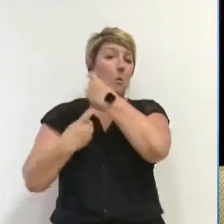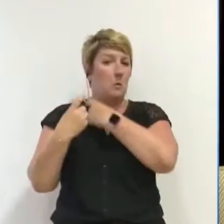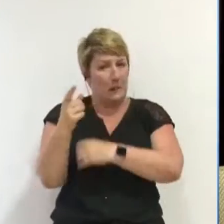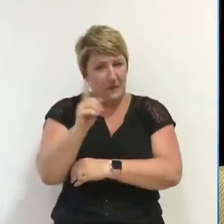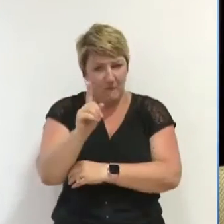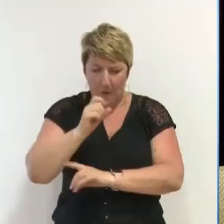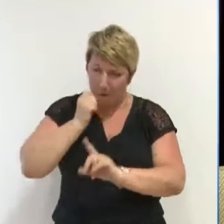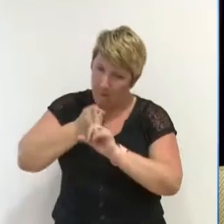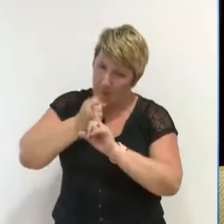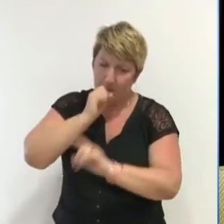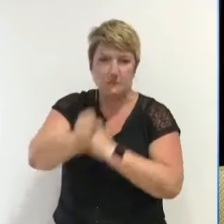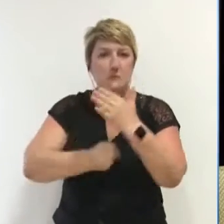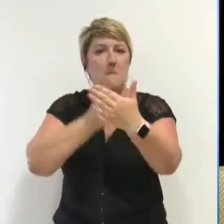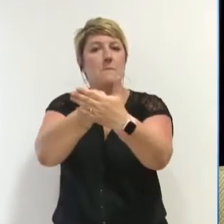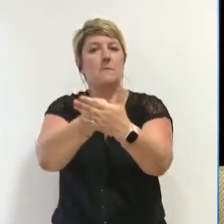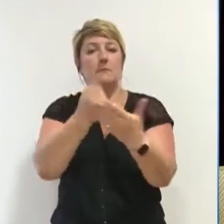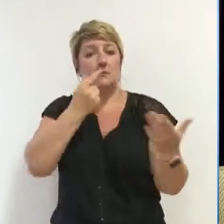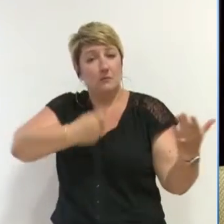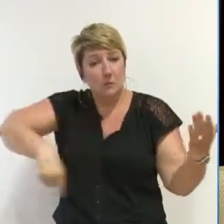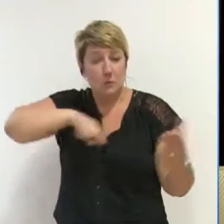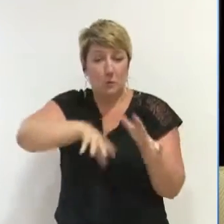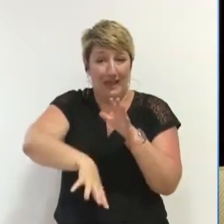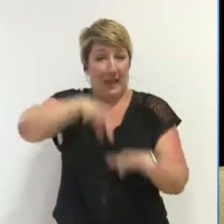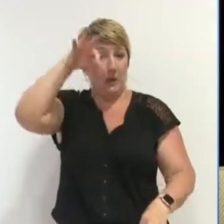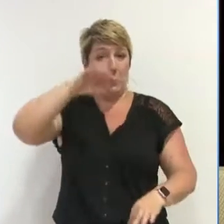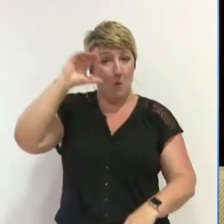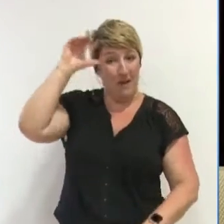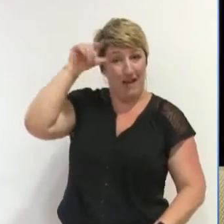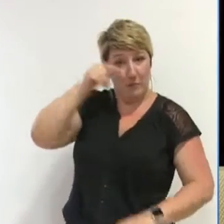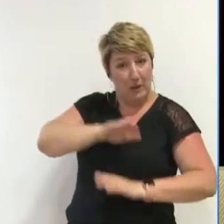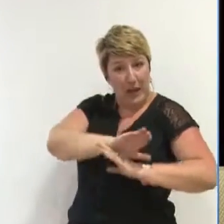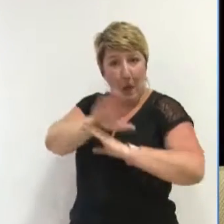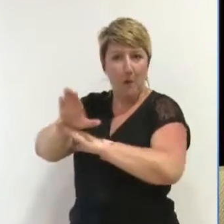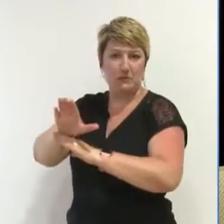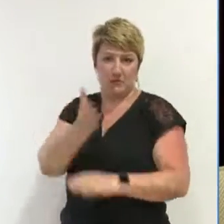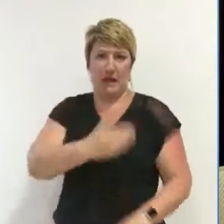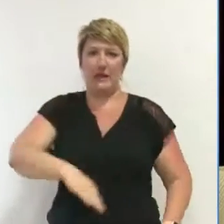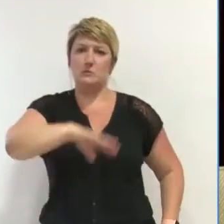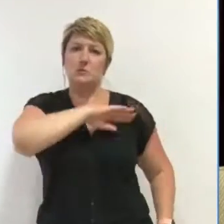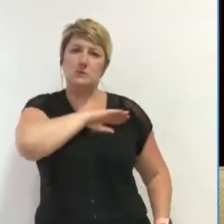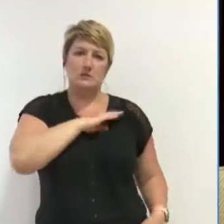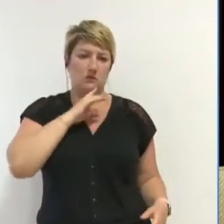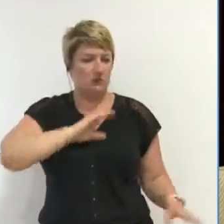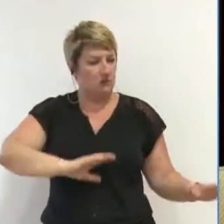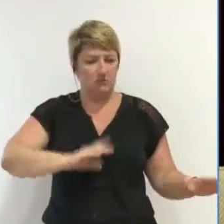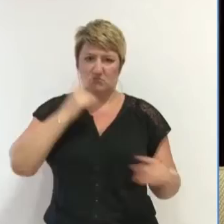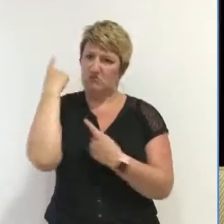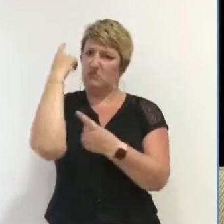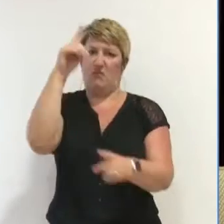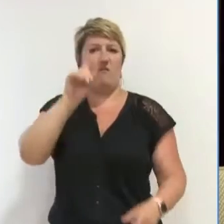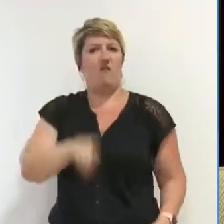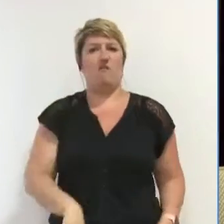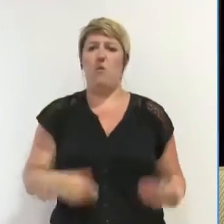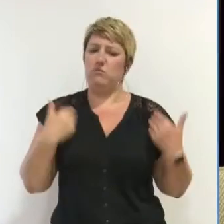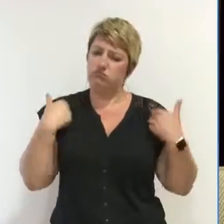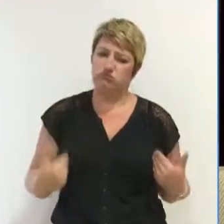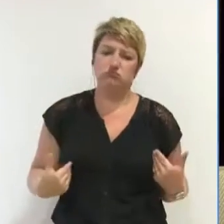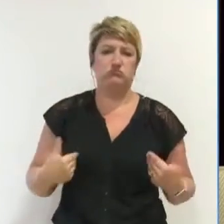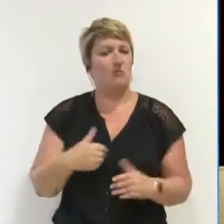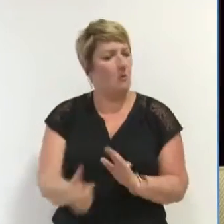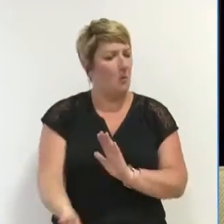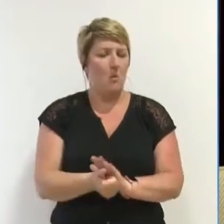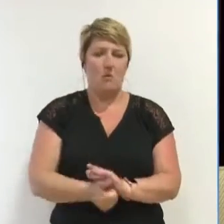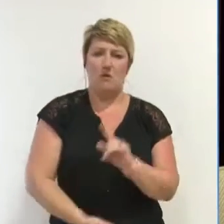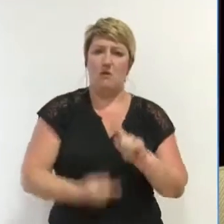élus, sommes tous les garants de la République, que nous la représentons et devons en être les premiers défenseurs, parce qu'il n'est pas possible